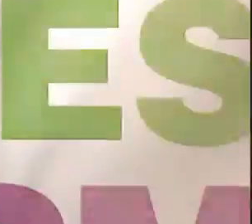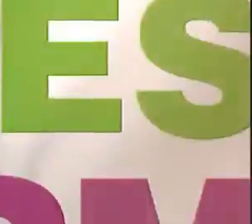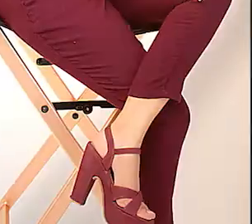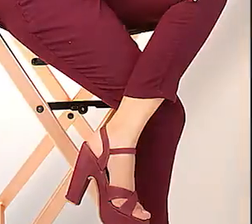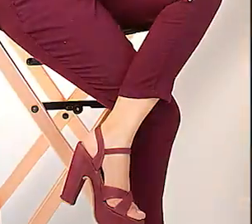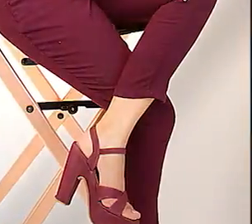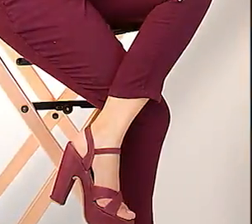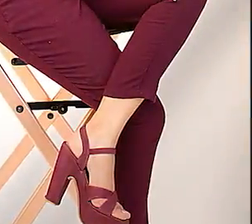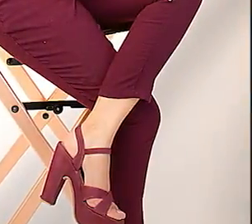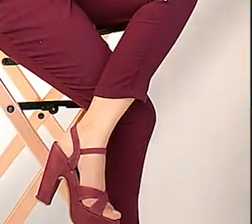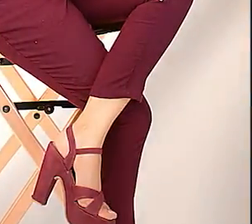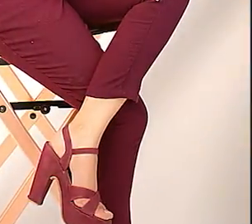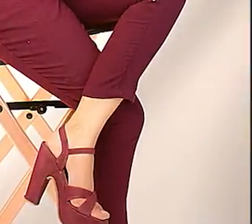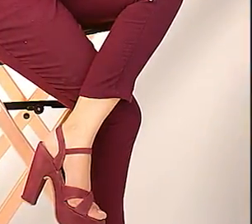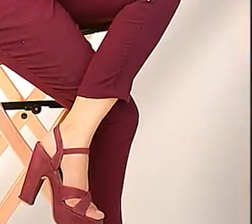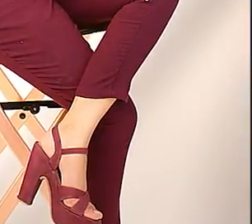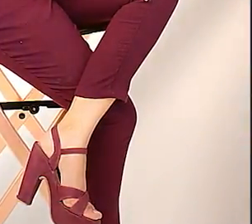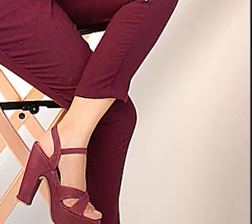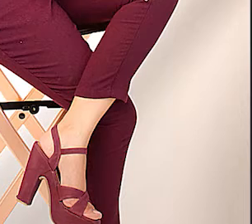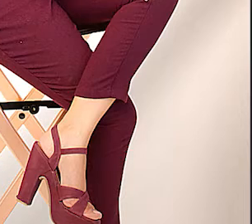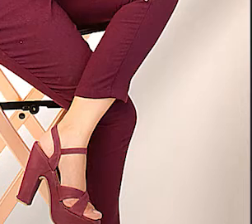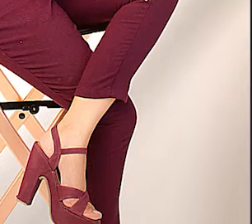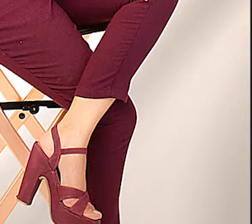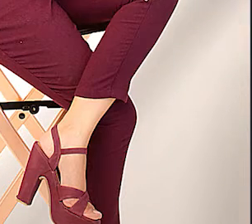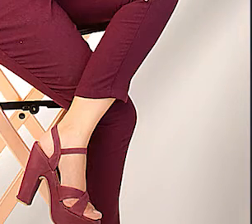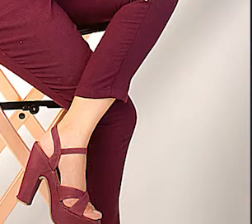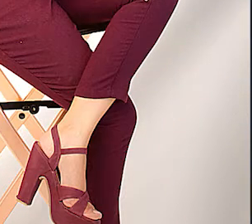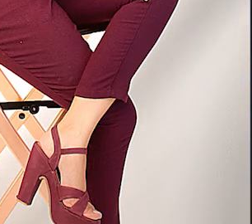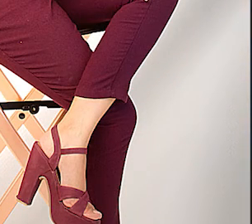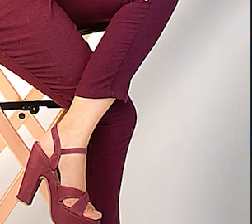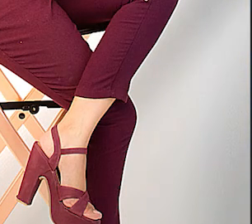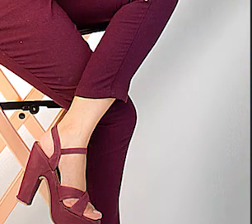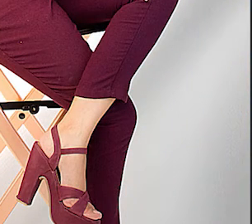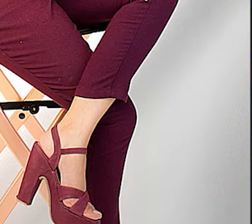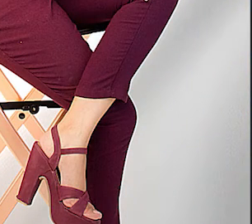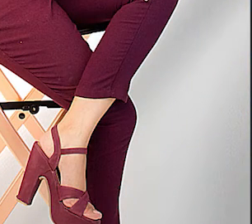lunes a viernes, 3 de la tarde, síguenos.